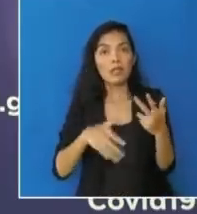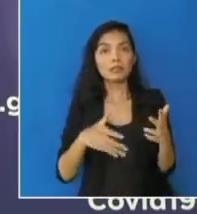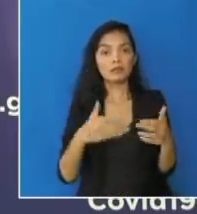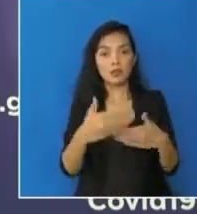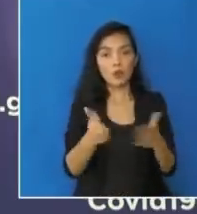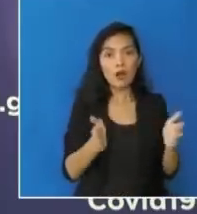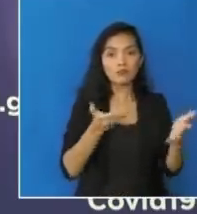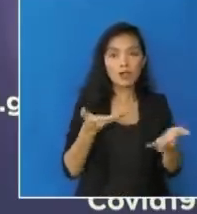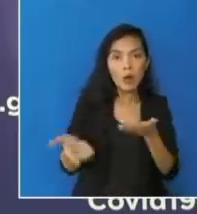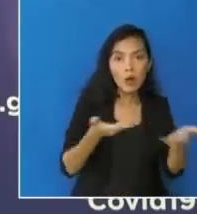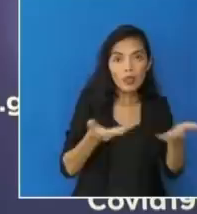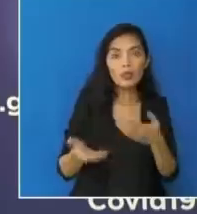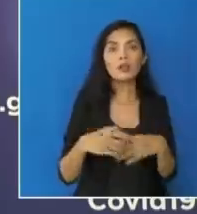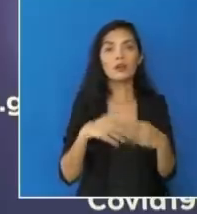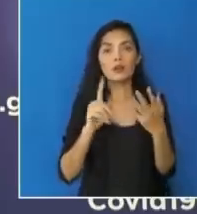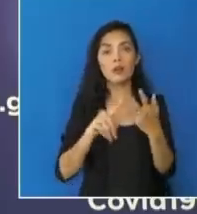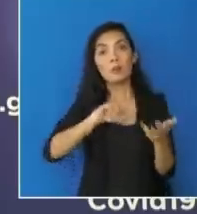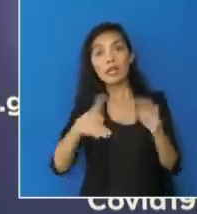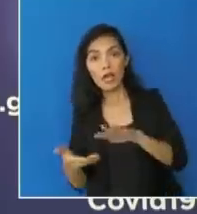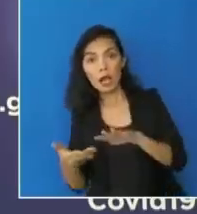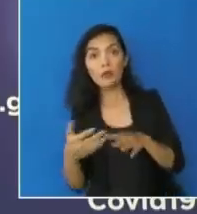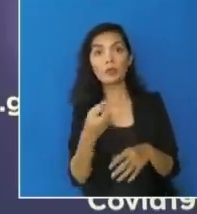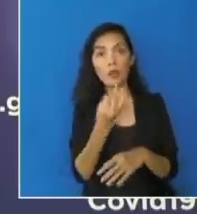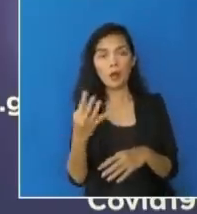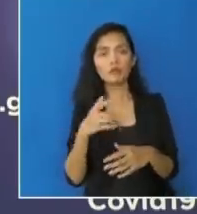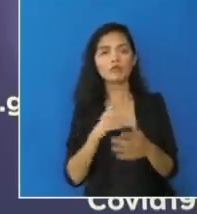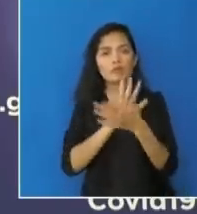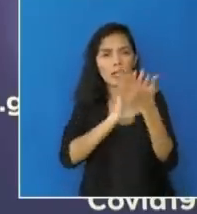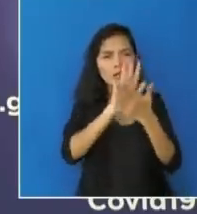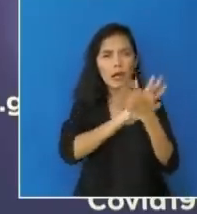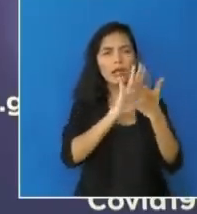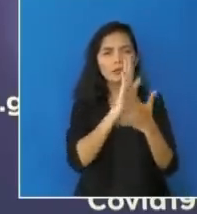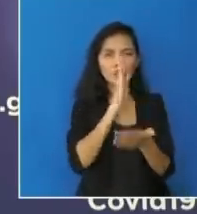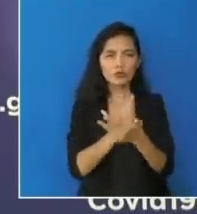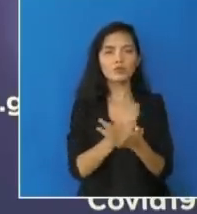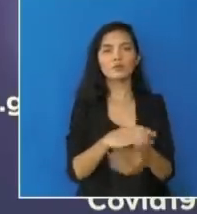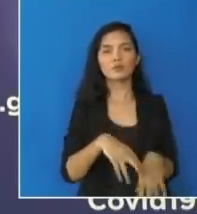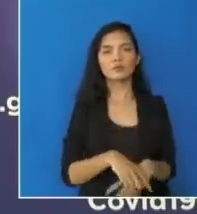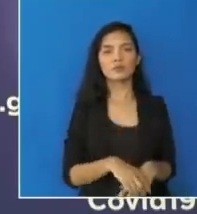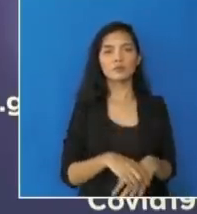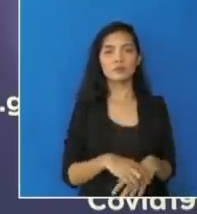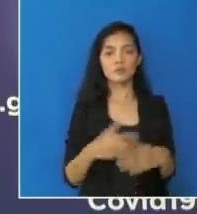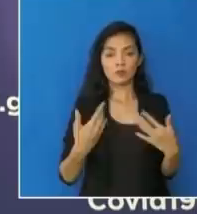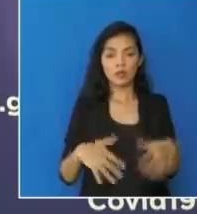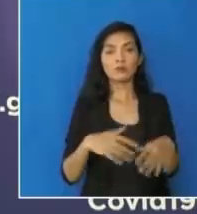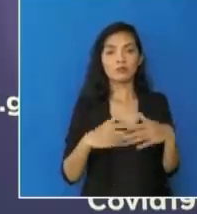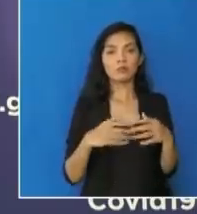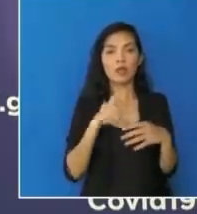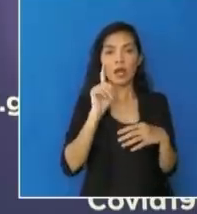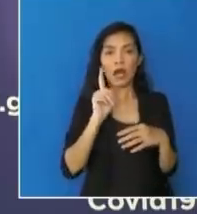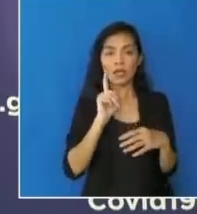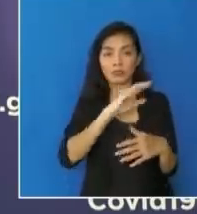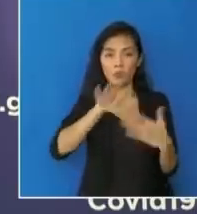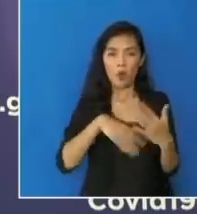yang meninggal. Yang berikutnya adalah kita harus disiplin, menerapkan